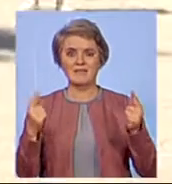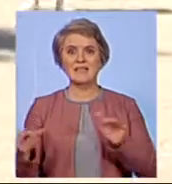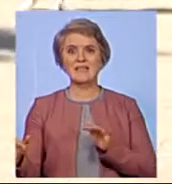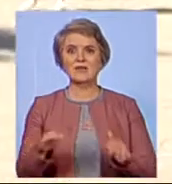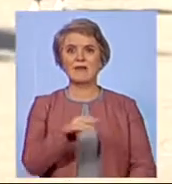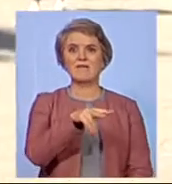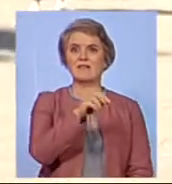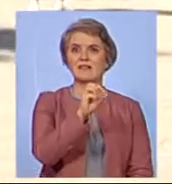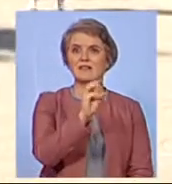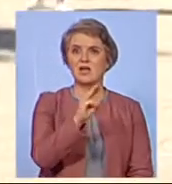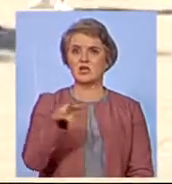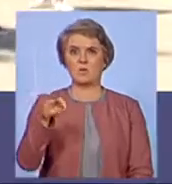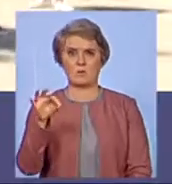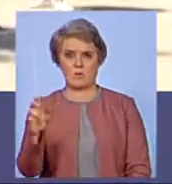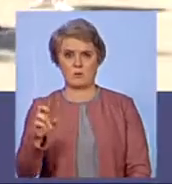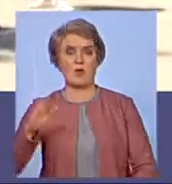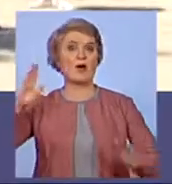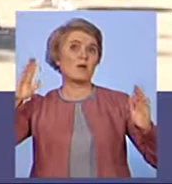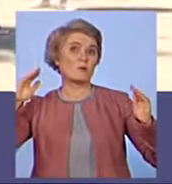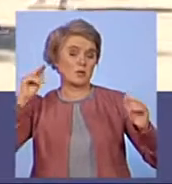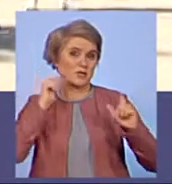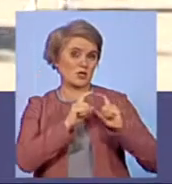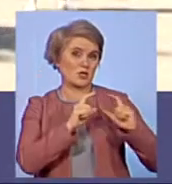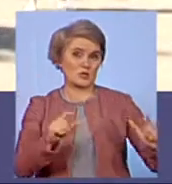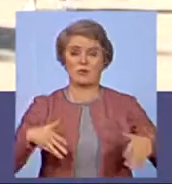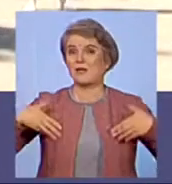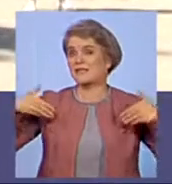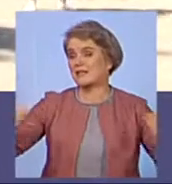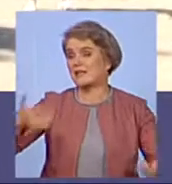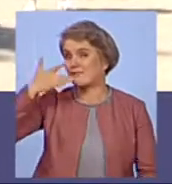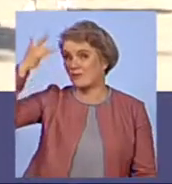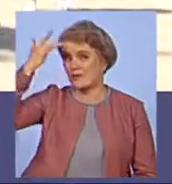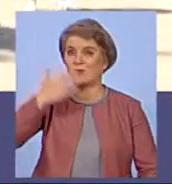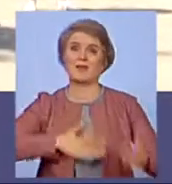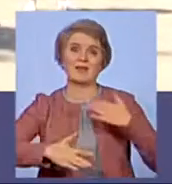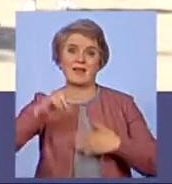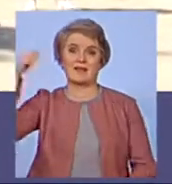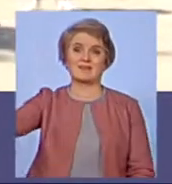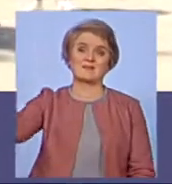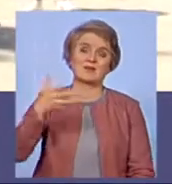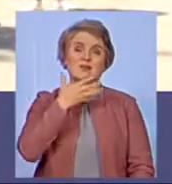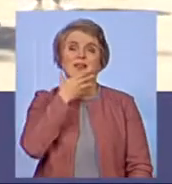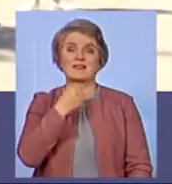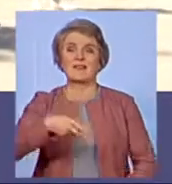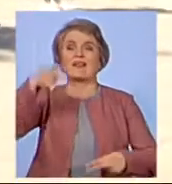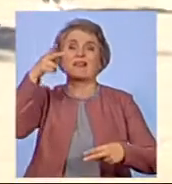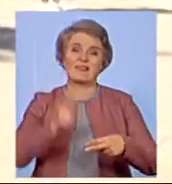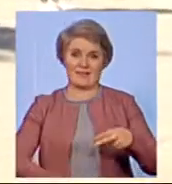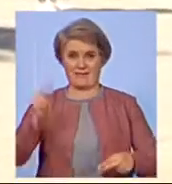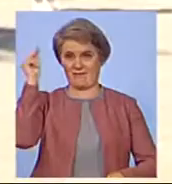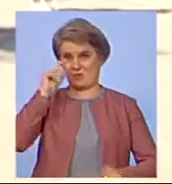флешмоб. Прощавай, школу, здравствуй, літо. Радість, сонце, краса. Кінець навчального